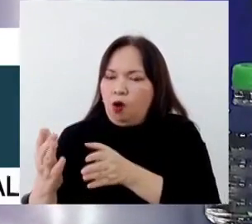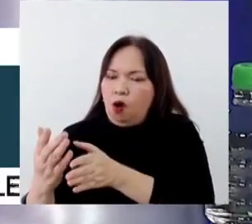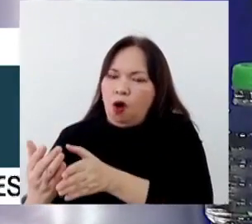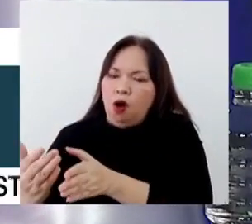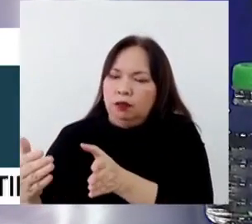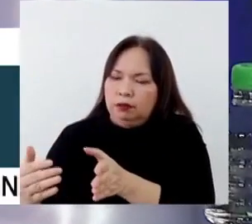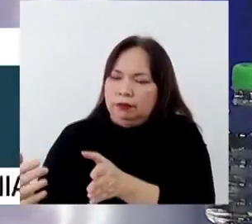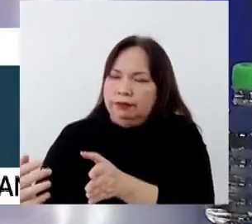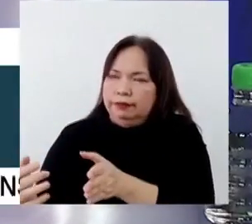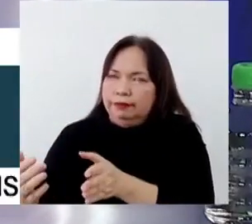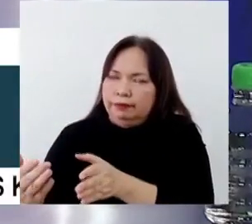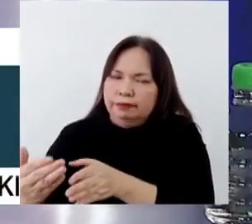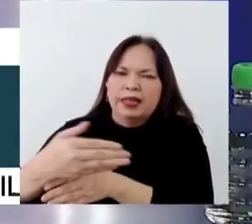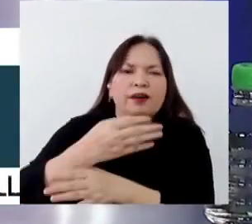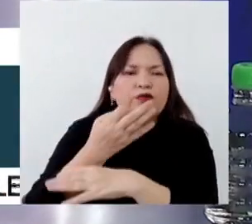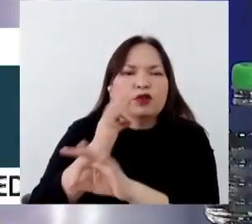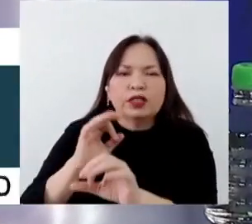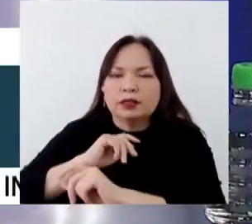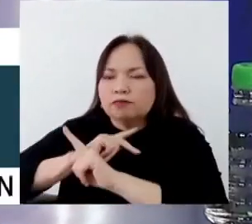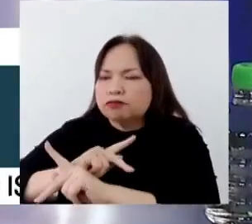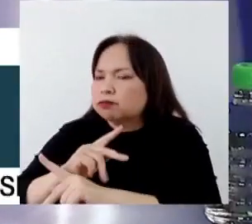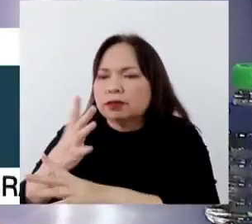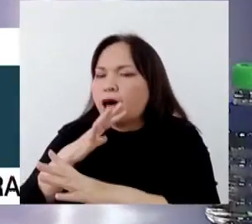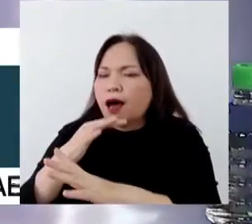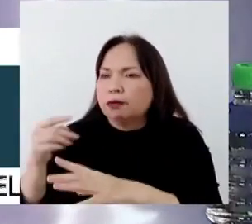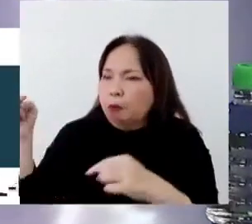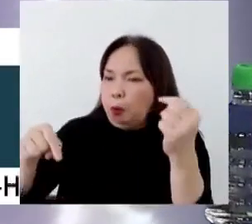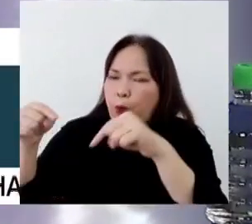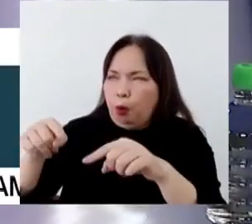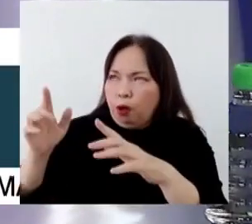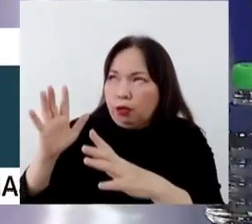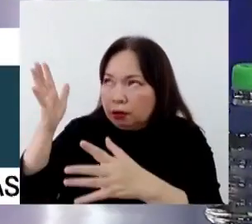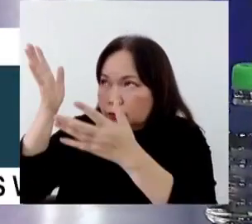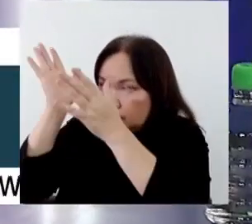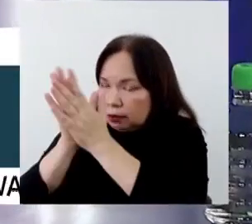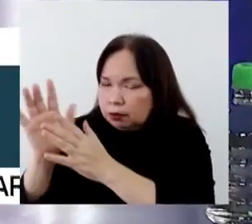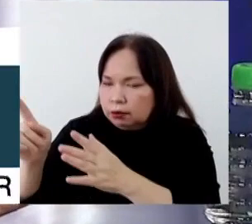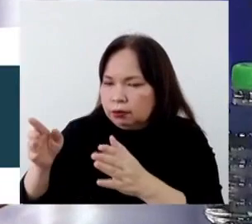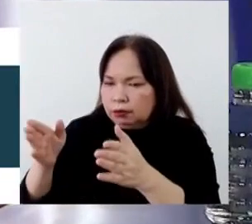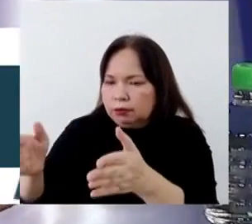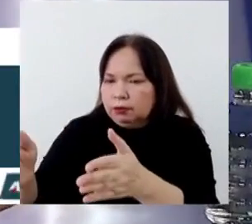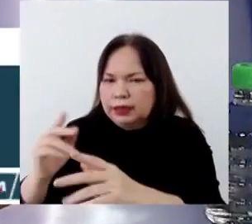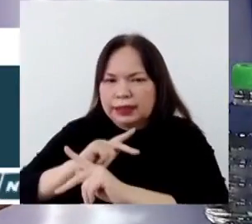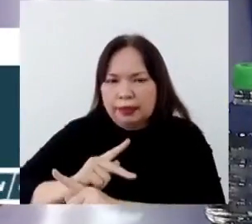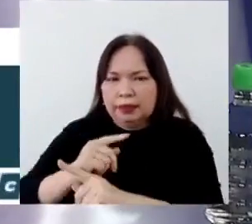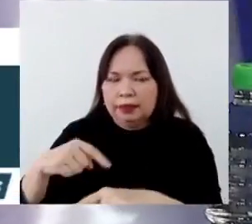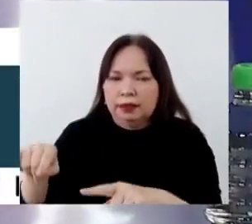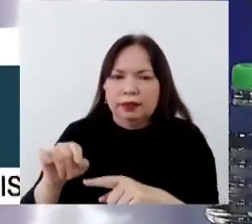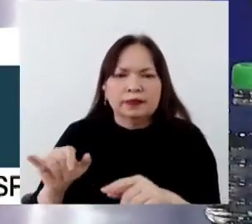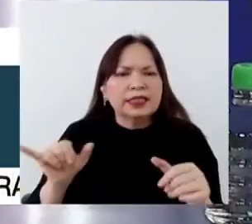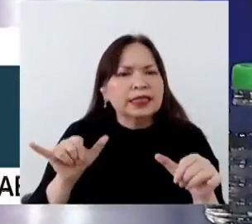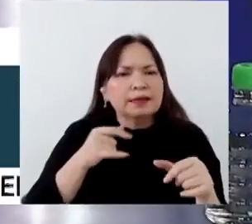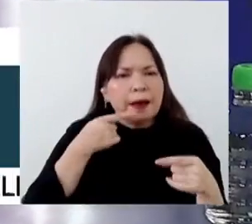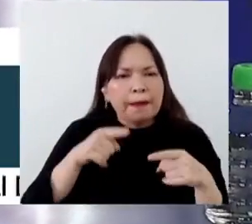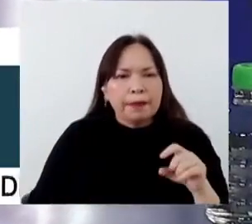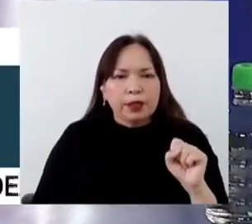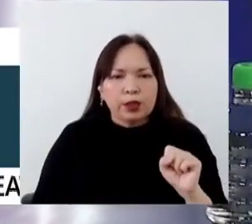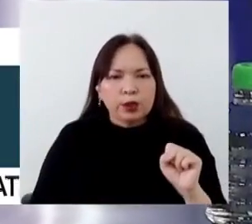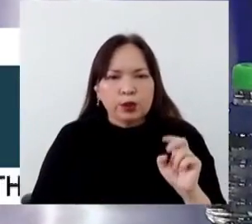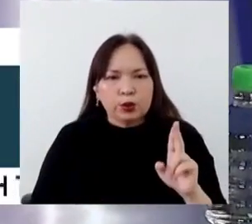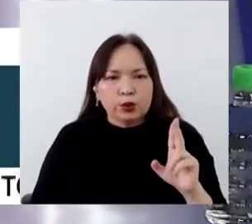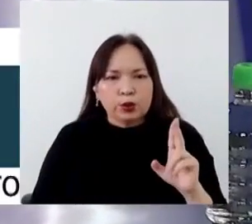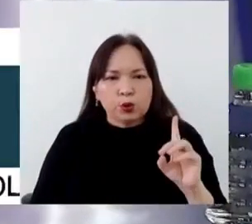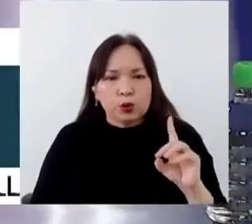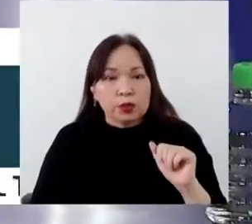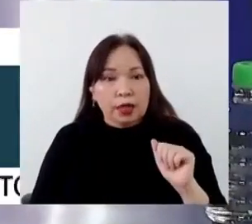to give their permits, no? Kasi same as if you remember yung sa Sudan, ganun din, no?